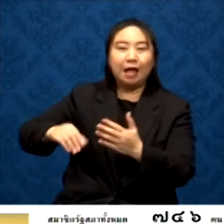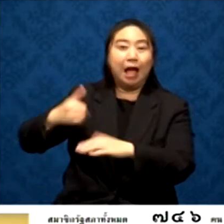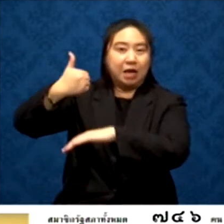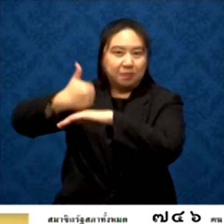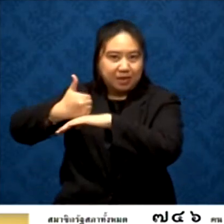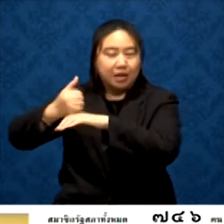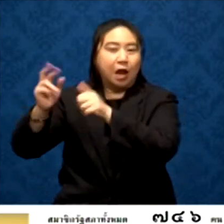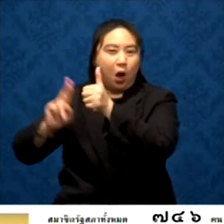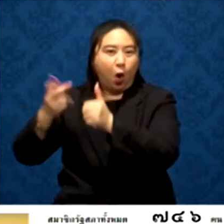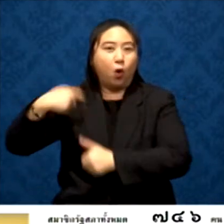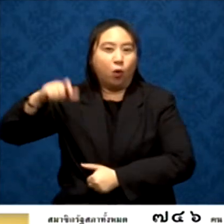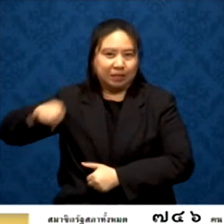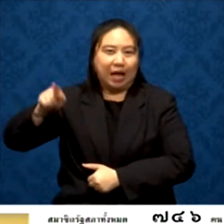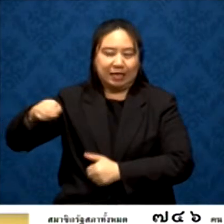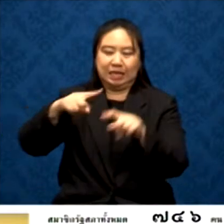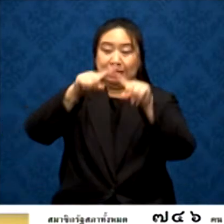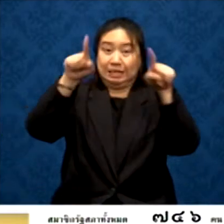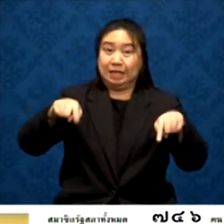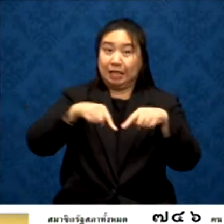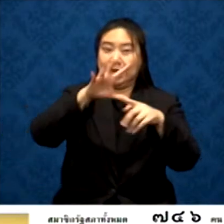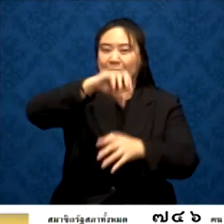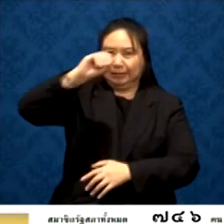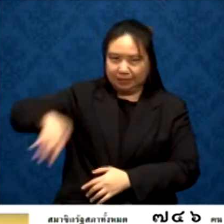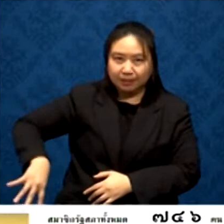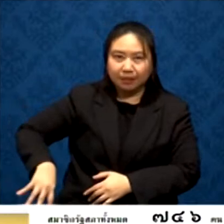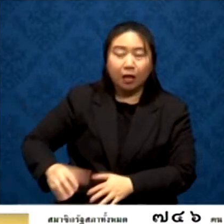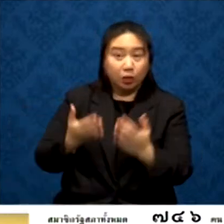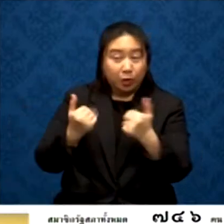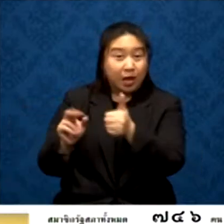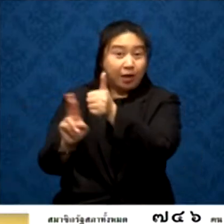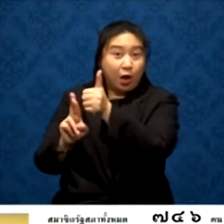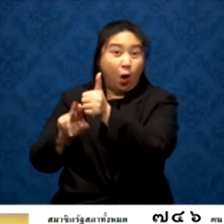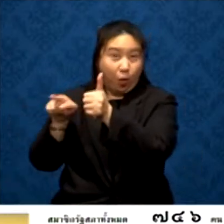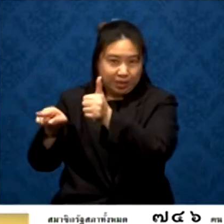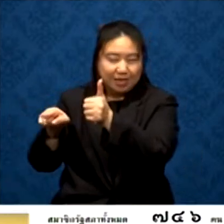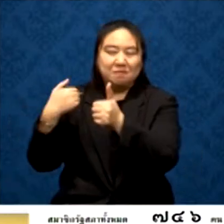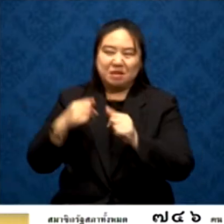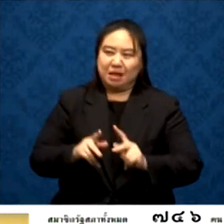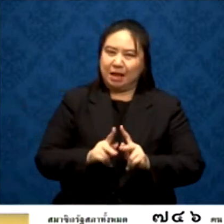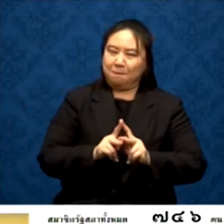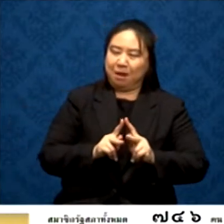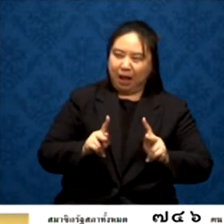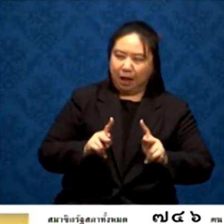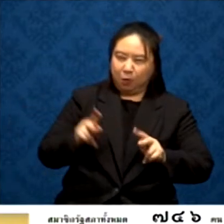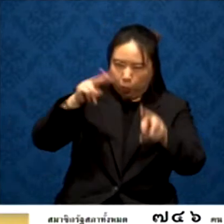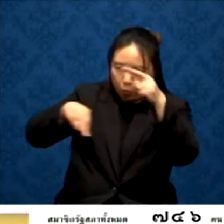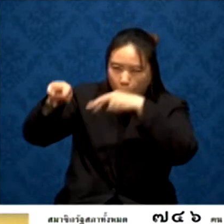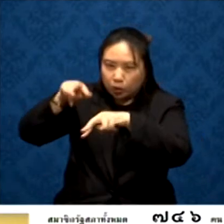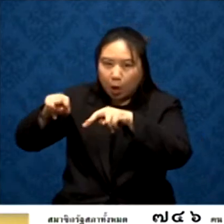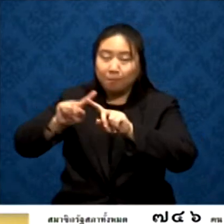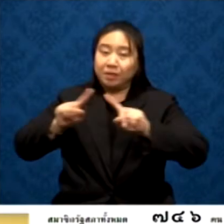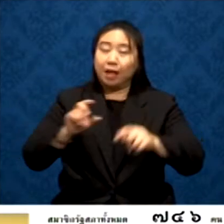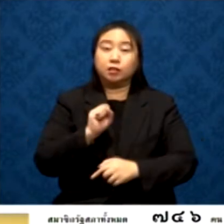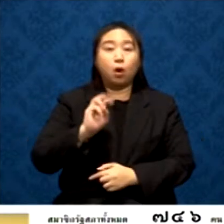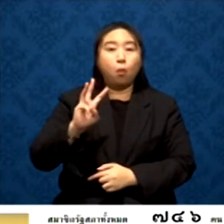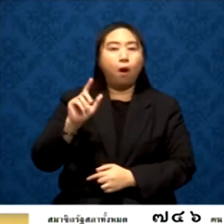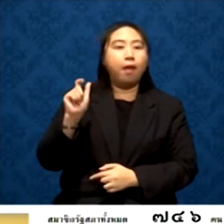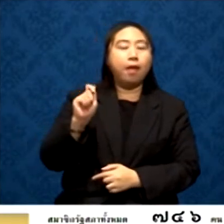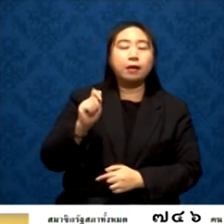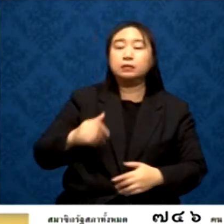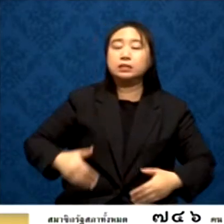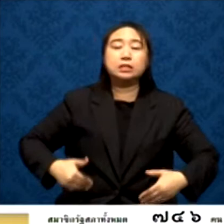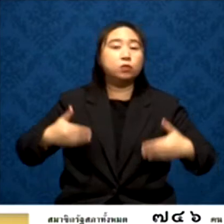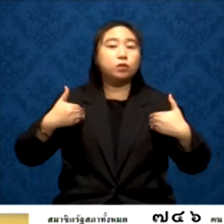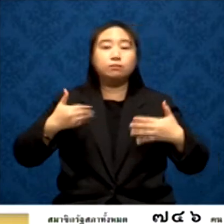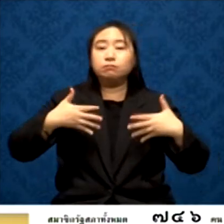ซึ่งแม้ว่าปัจจุบันรองอธิบดีคนนี้จะถูกตั้งกรรมการร้ายแรงแต่ทรงเอก็ยังใช้ชีวิตทรงเ